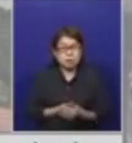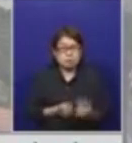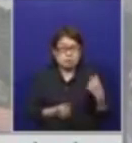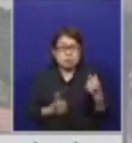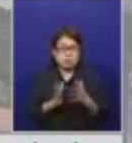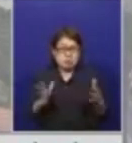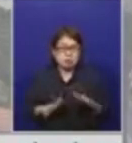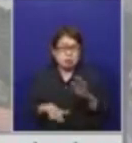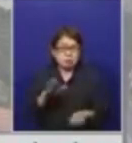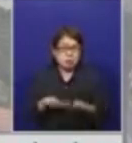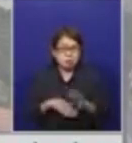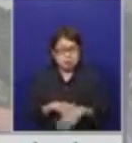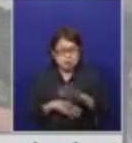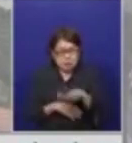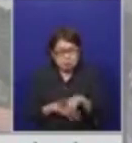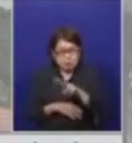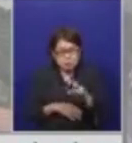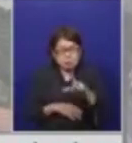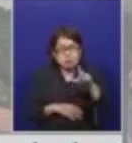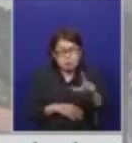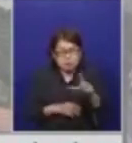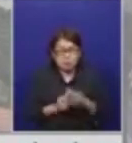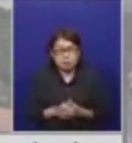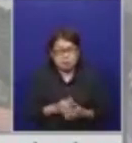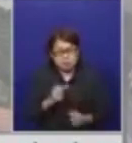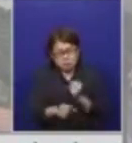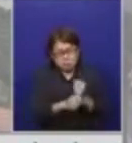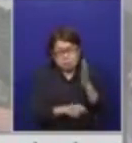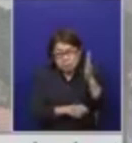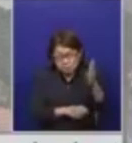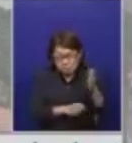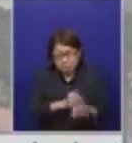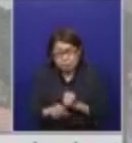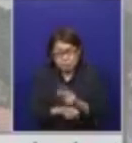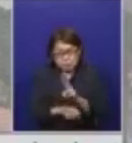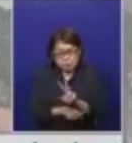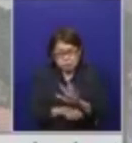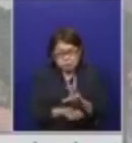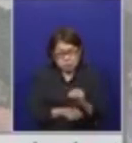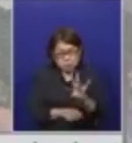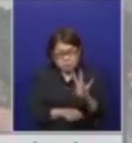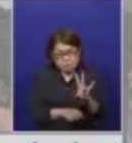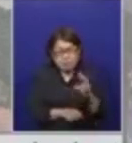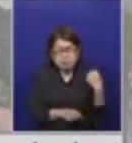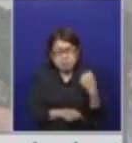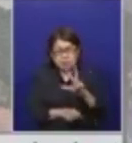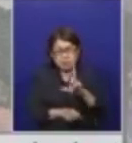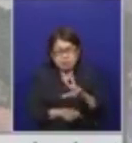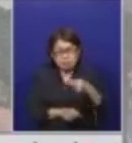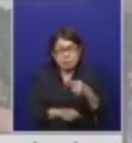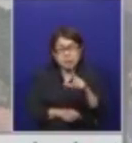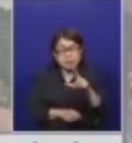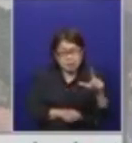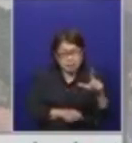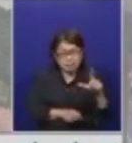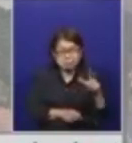ว่า 5,200 ล้านบาทนะครับเป้าหมายในปี2567เนี่ยมีถึง 30,000 ล้านบาทตรงนี้เนี่ยเป็นสิ่ง